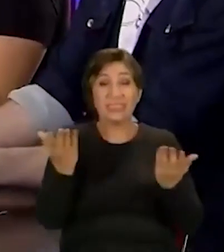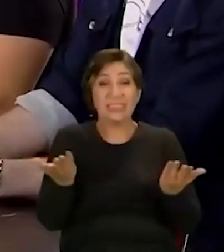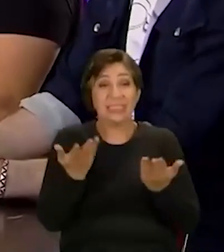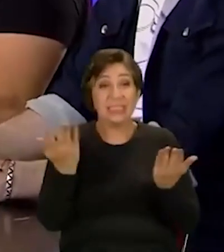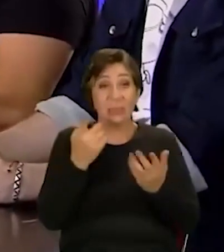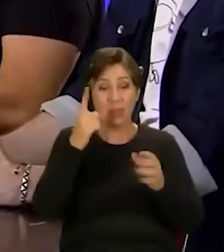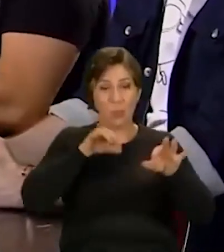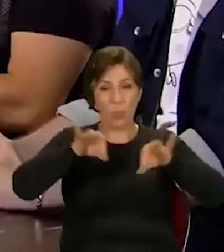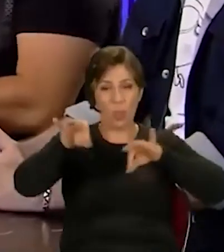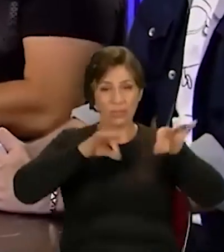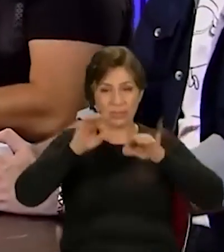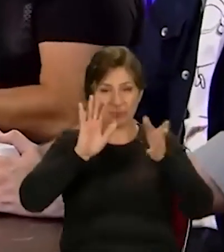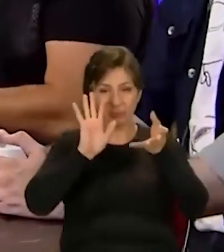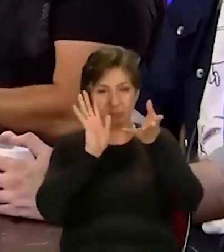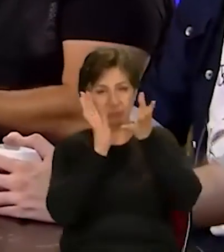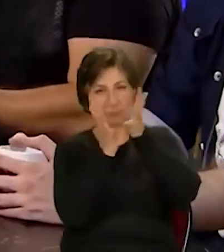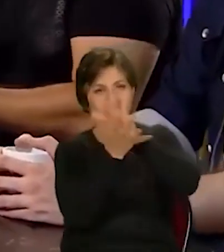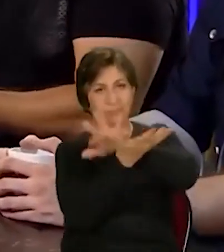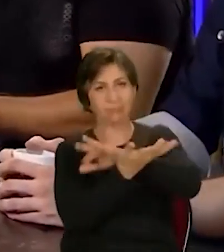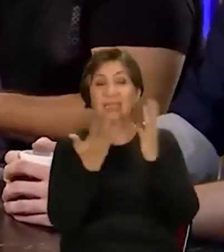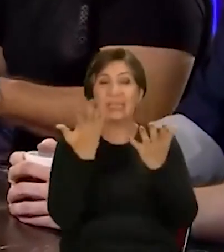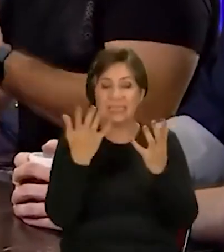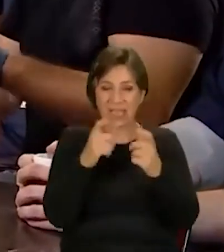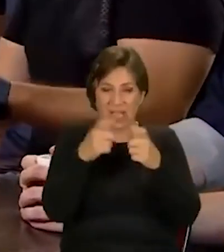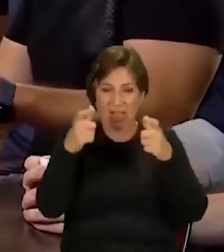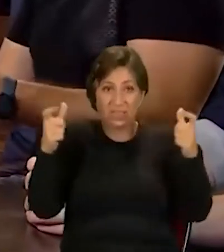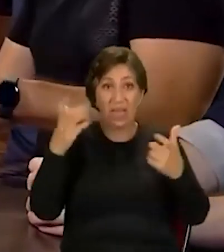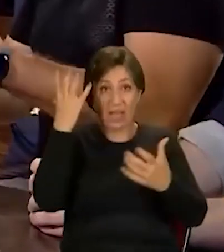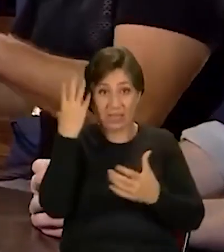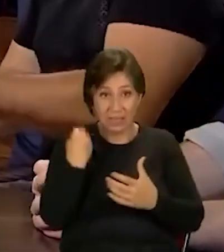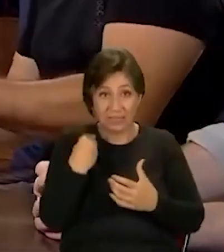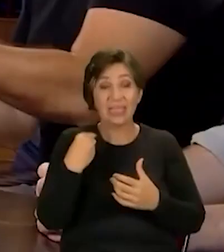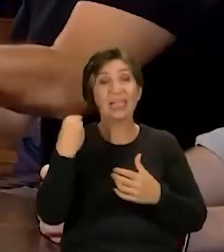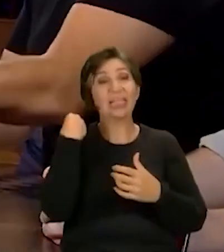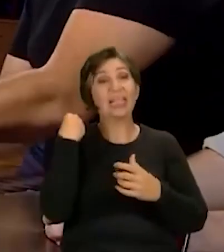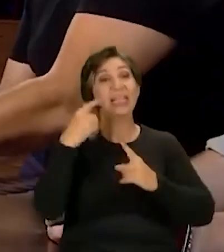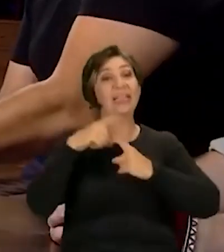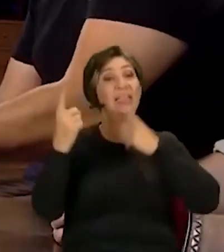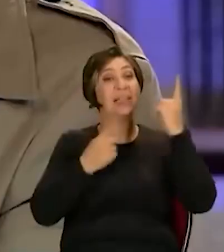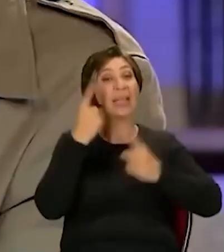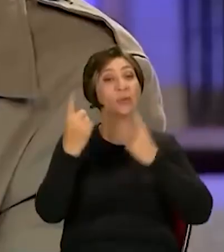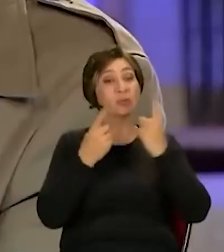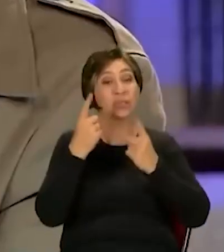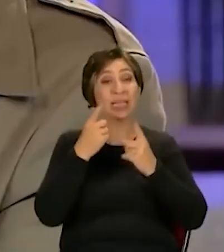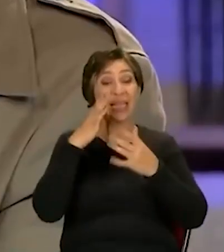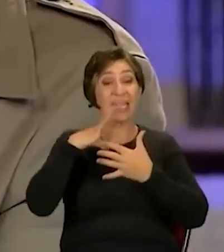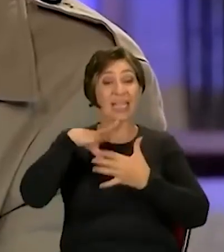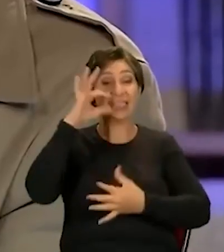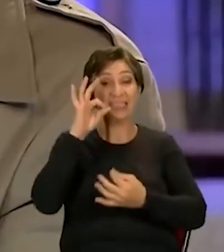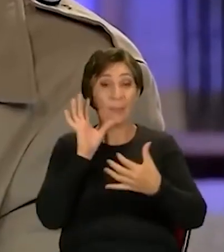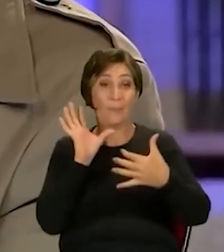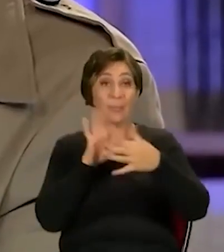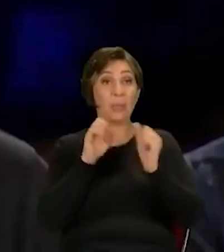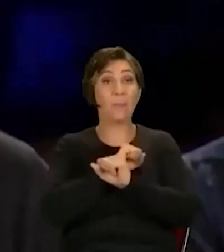nasıl bir mühendislik sürecinden geçtiğini, nasıl bir elenme sürecinden geçtiğini anlarsak, yeni teknolojik inovasyonumuz insan